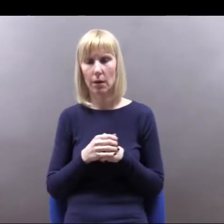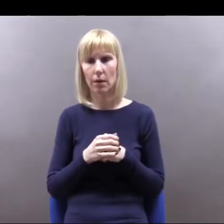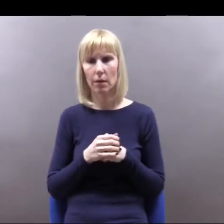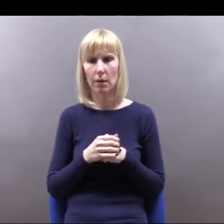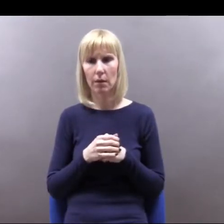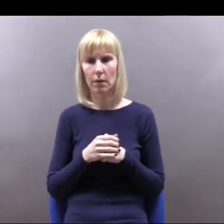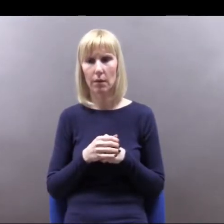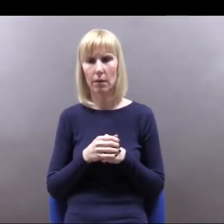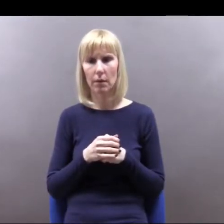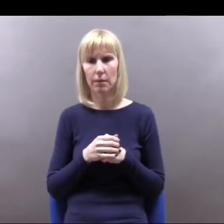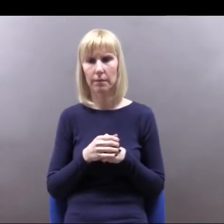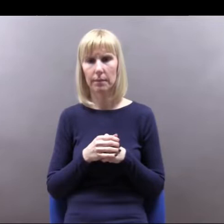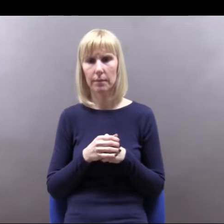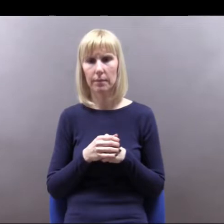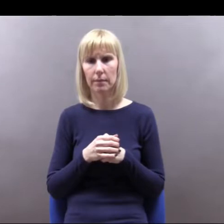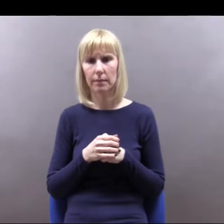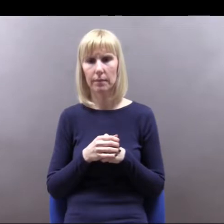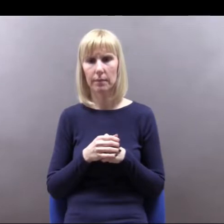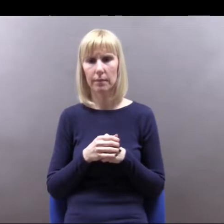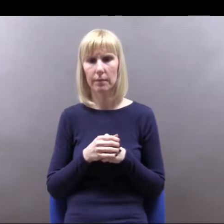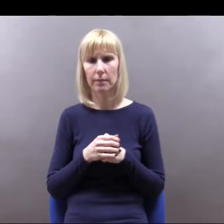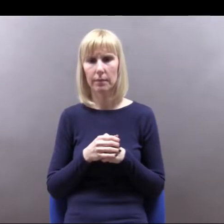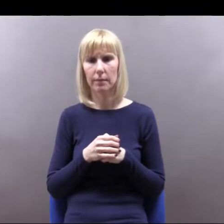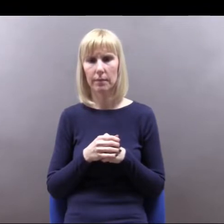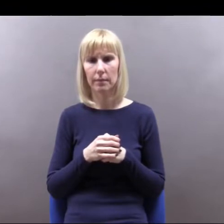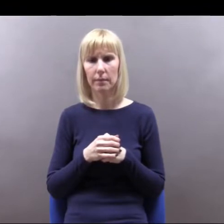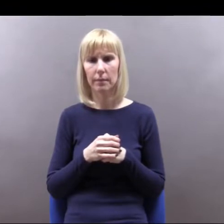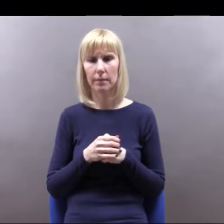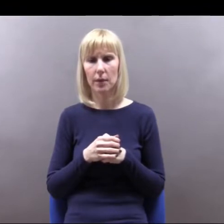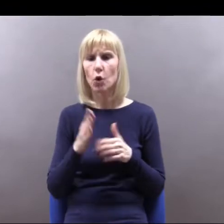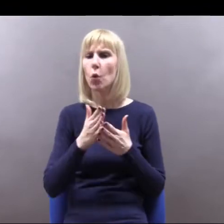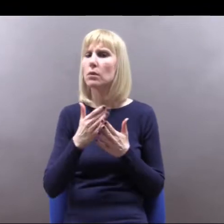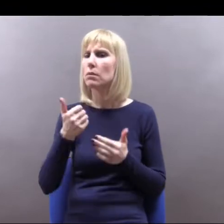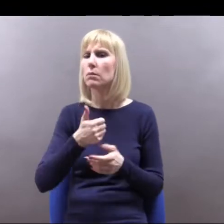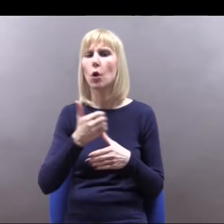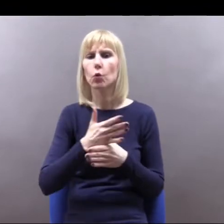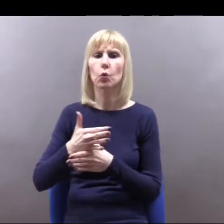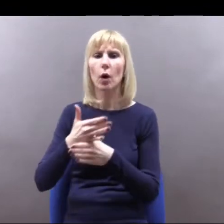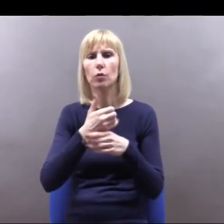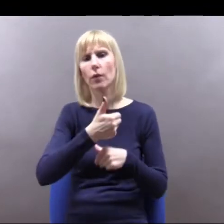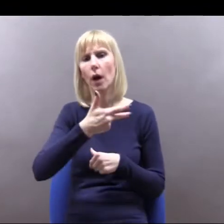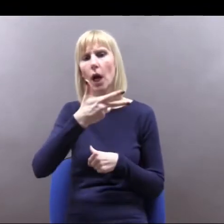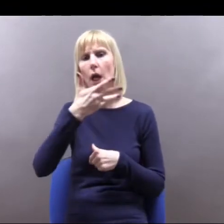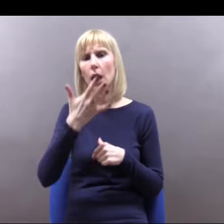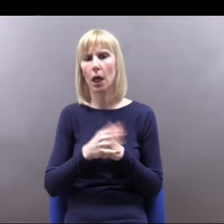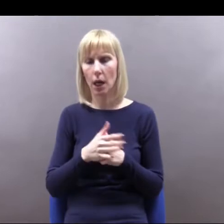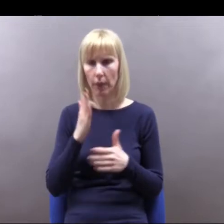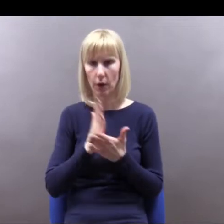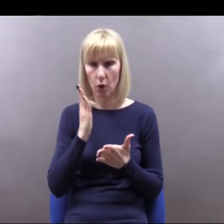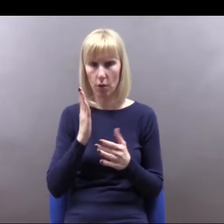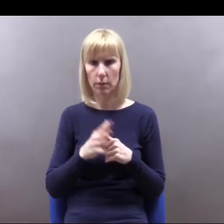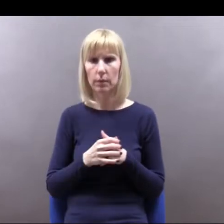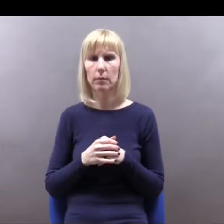Więc powiedzmy schodowa kilka. No. Posiadała obsługę na miejscu. No najfajniej, gdyby ta obsługa siedziała obok tej